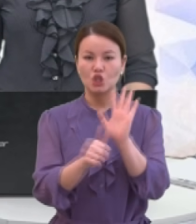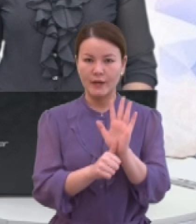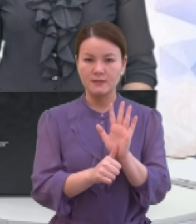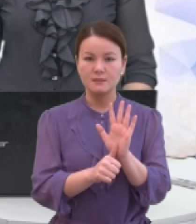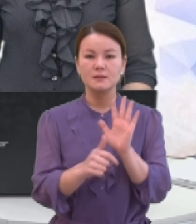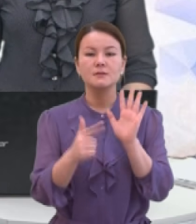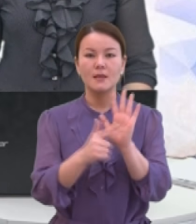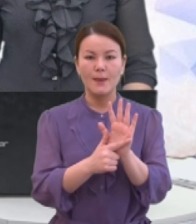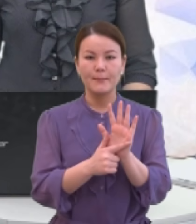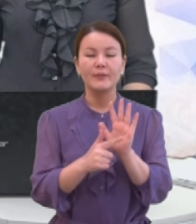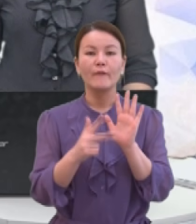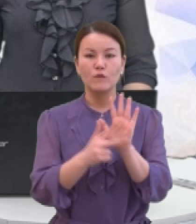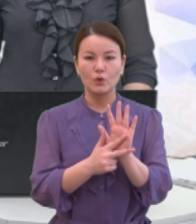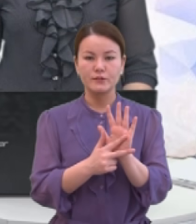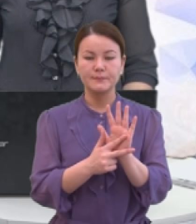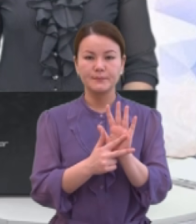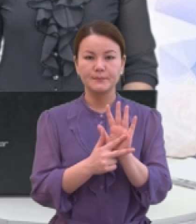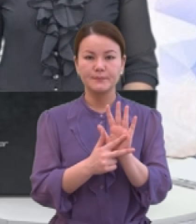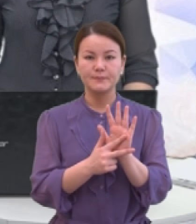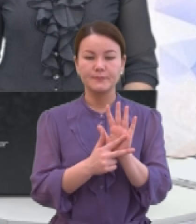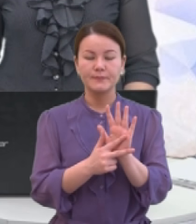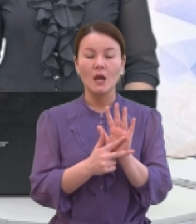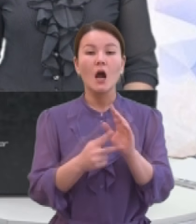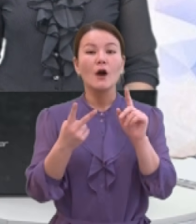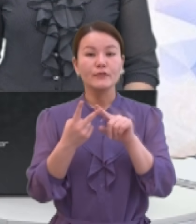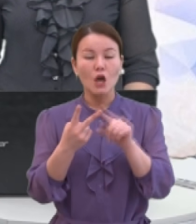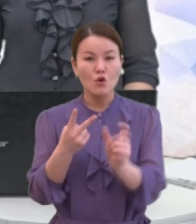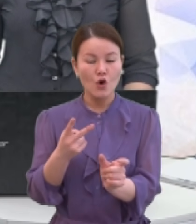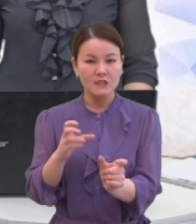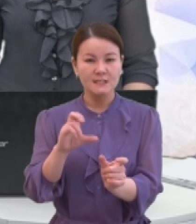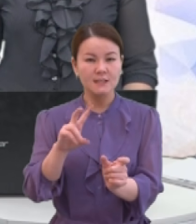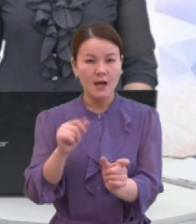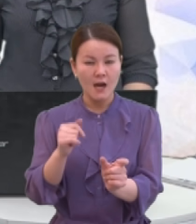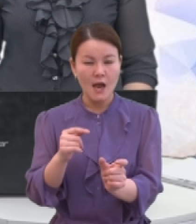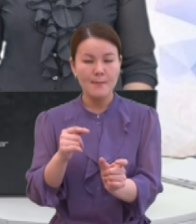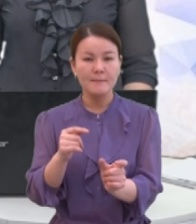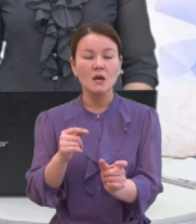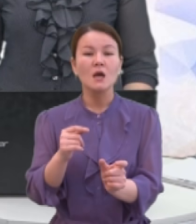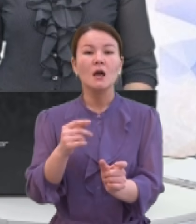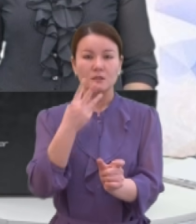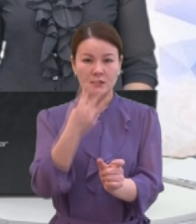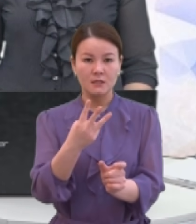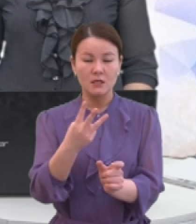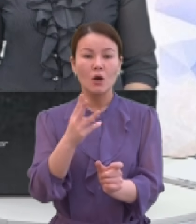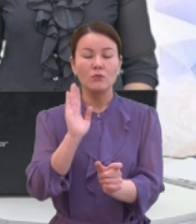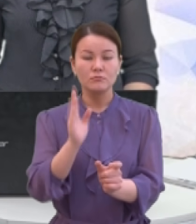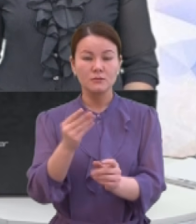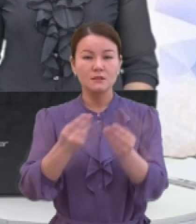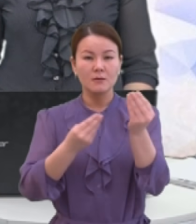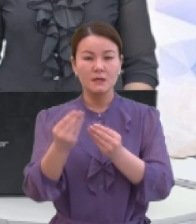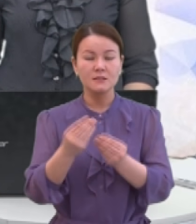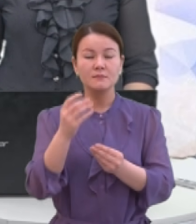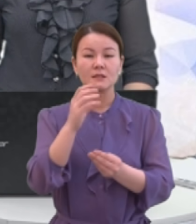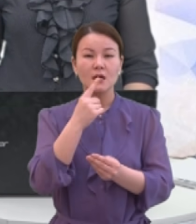7 8 второе слагаемое 3 изобразим красными кружками